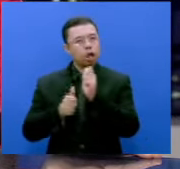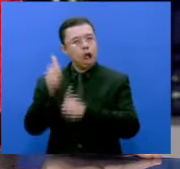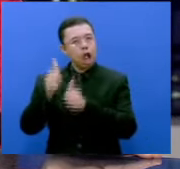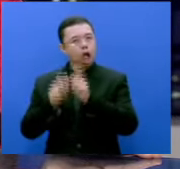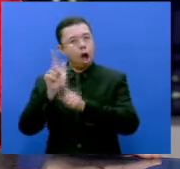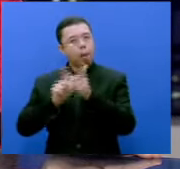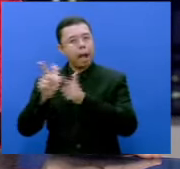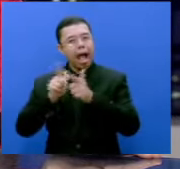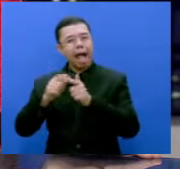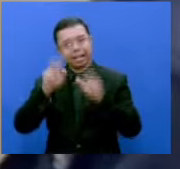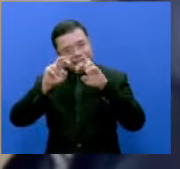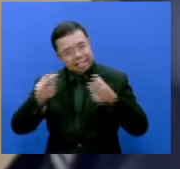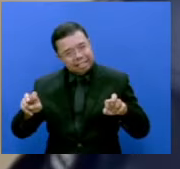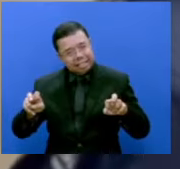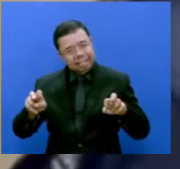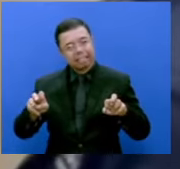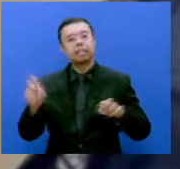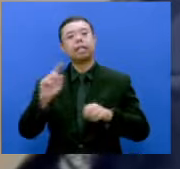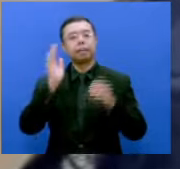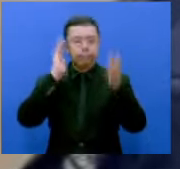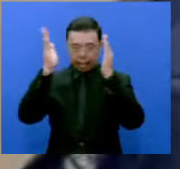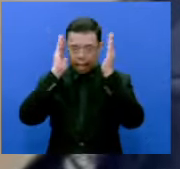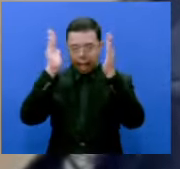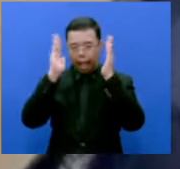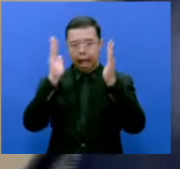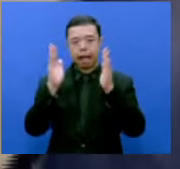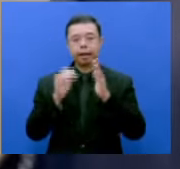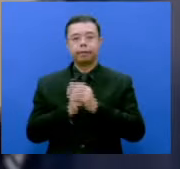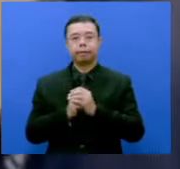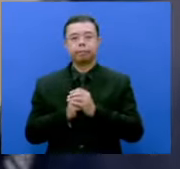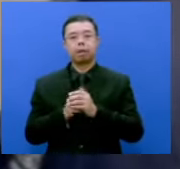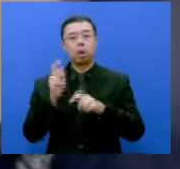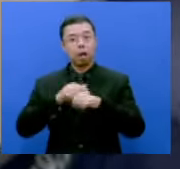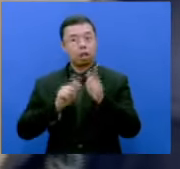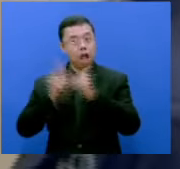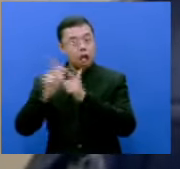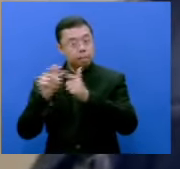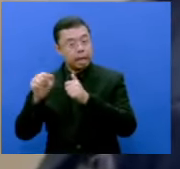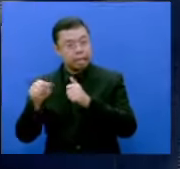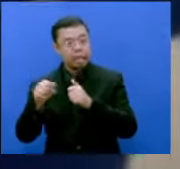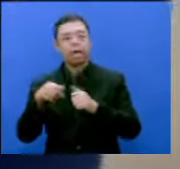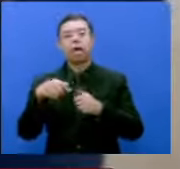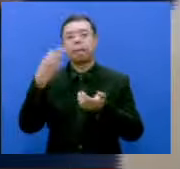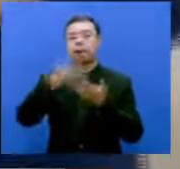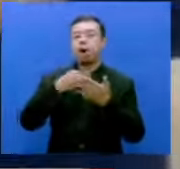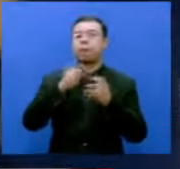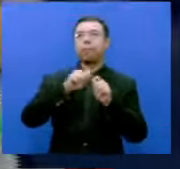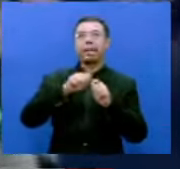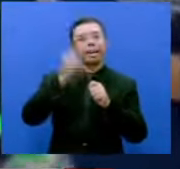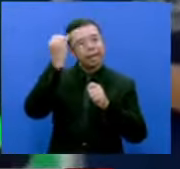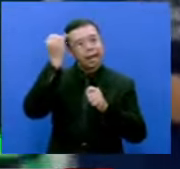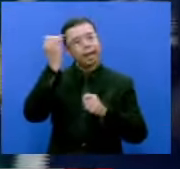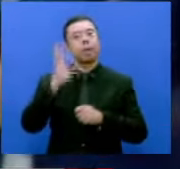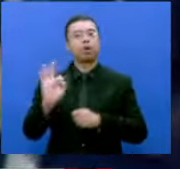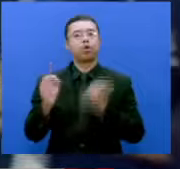International World Young Inventor Exhibition di Malaysia. Di kompetisi ini, para mahasiswa menciptakan inovasi